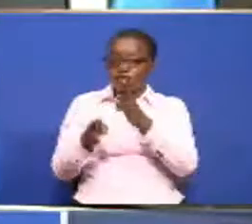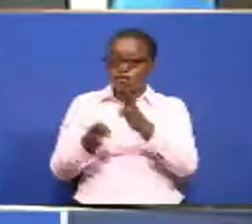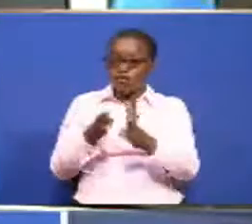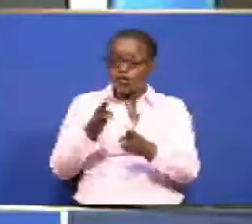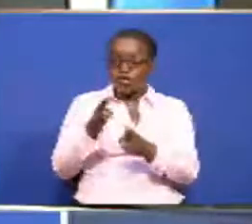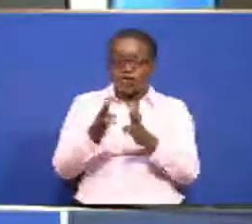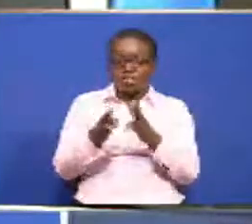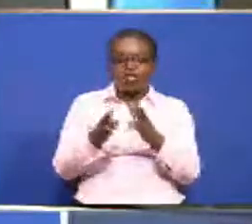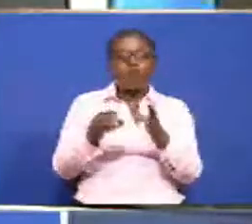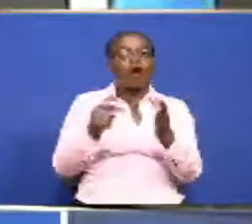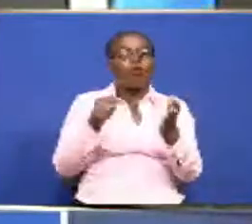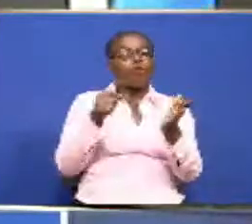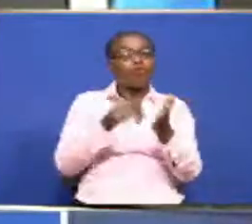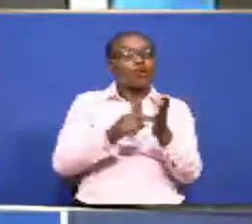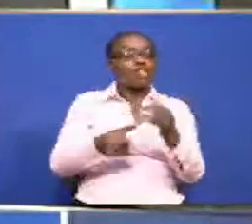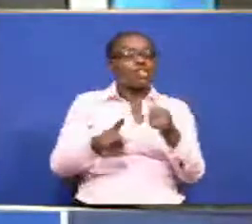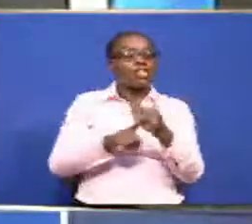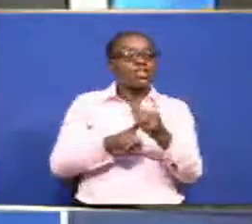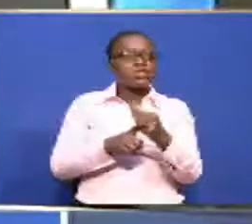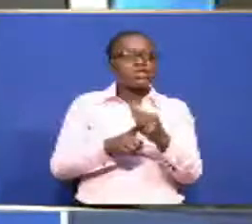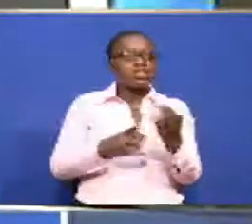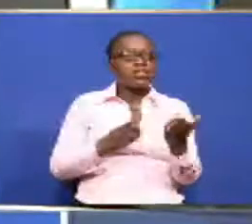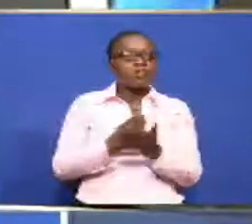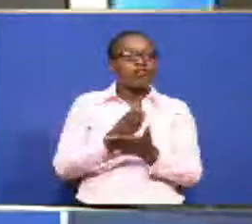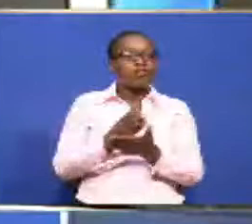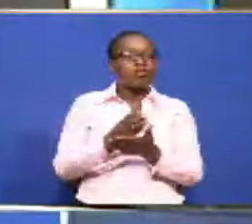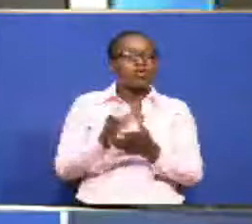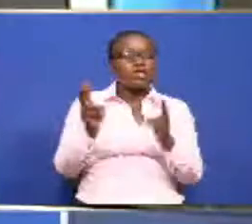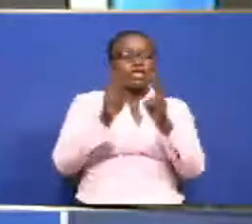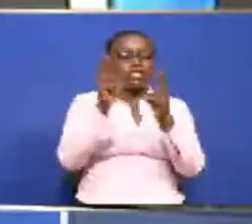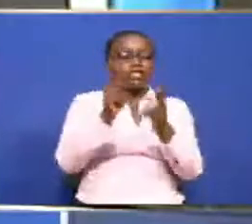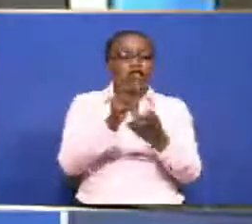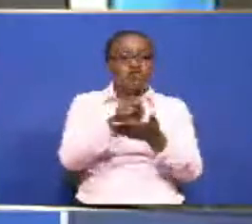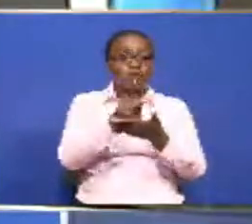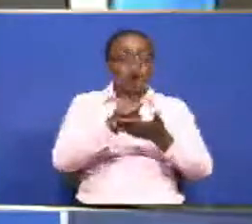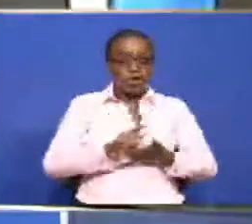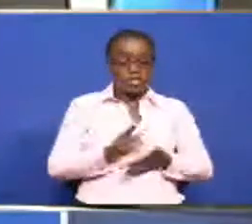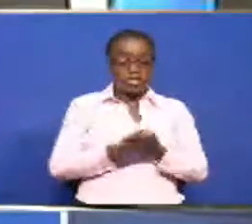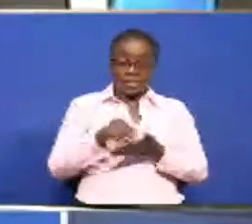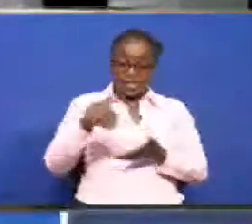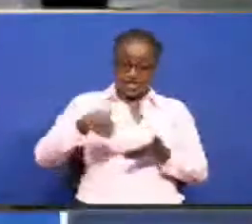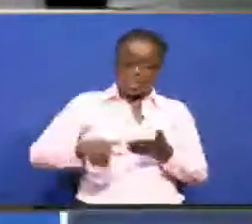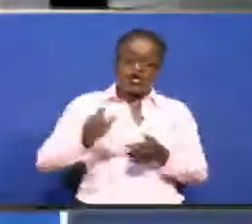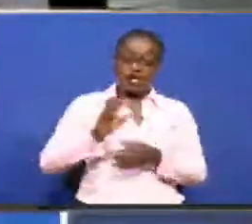840.6 ambayo itajazwa kupitia mikopo ya kigeni na ile ya humu nchini.